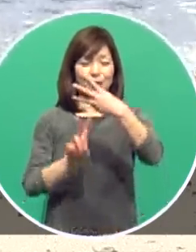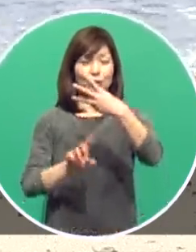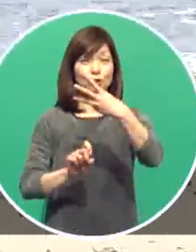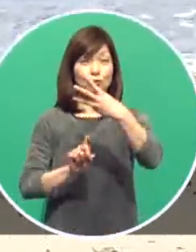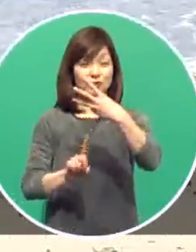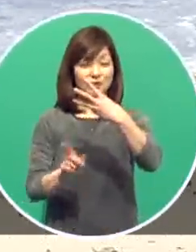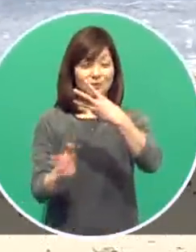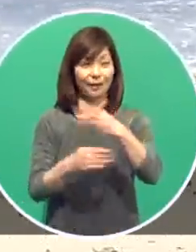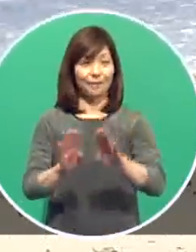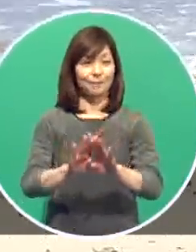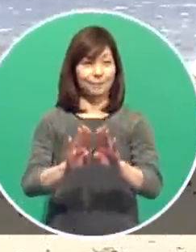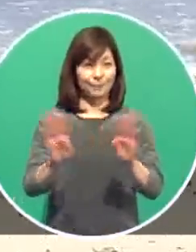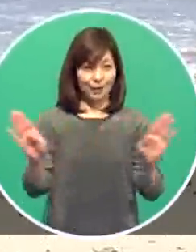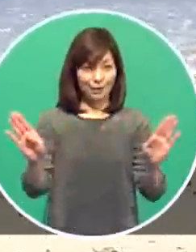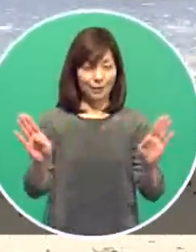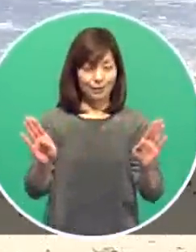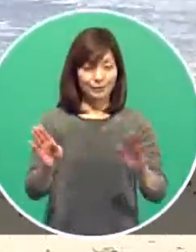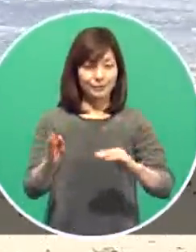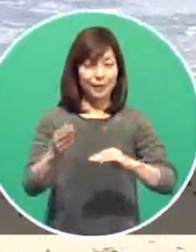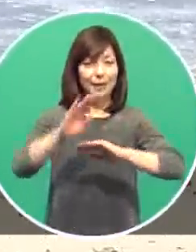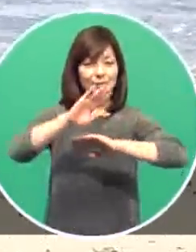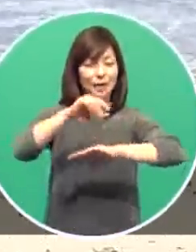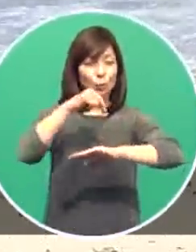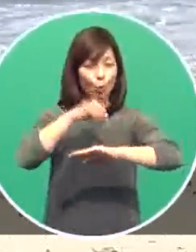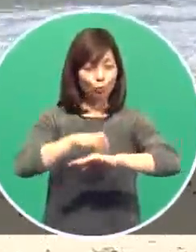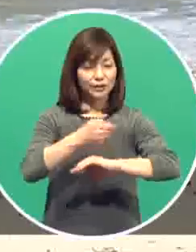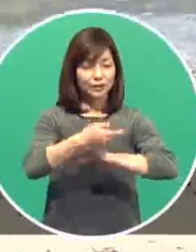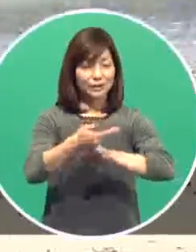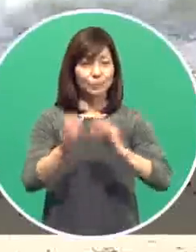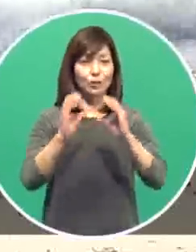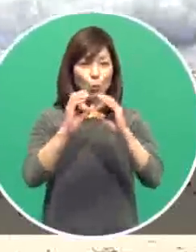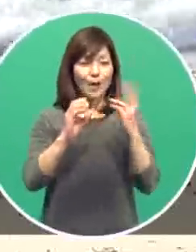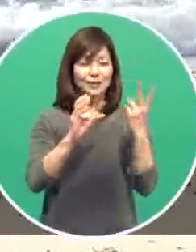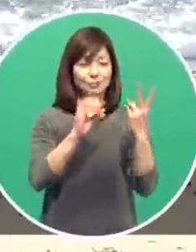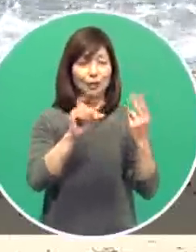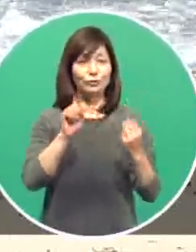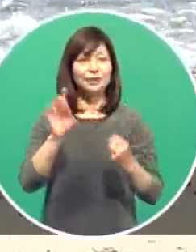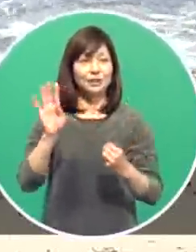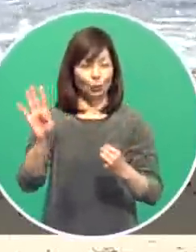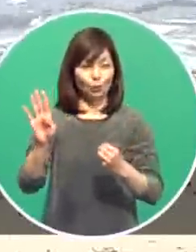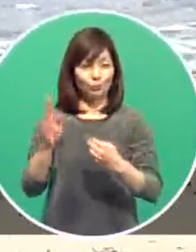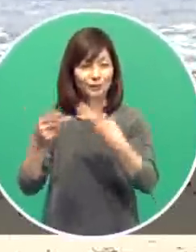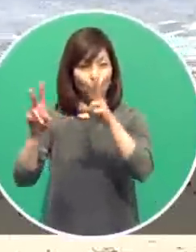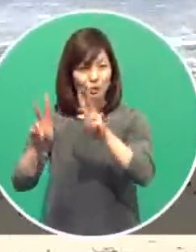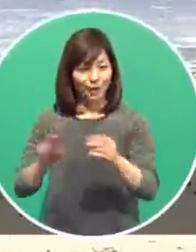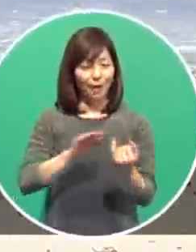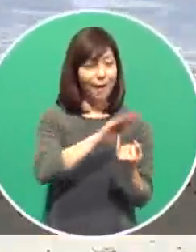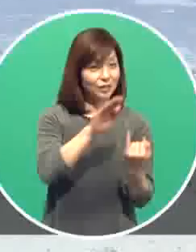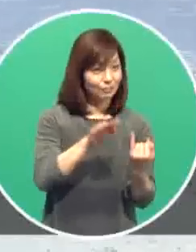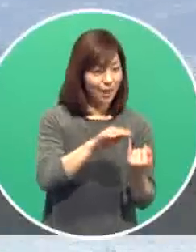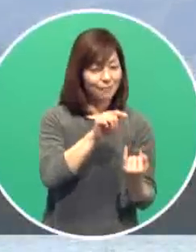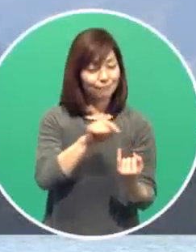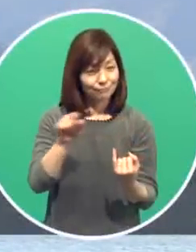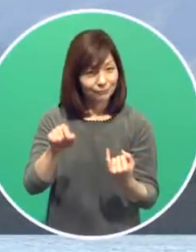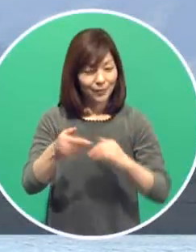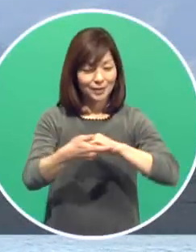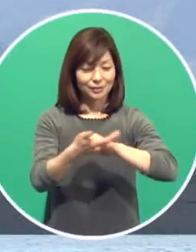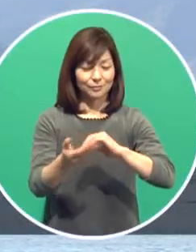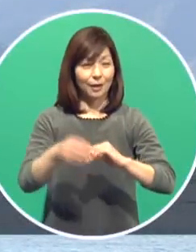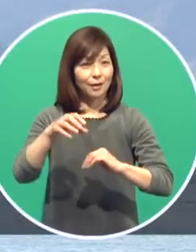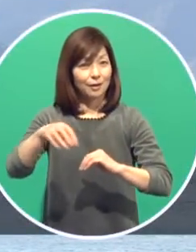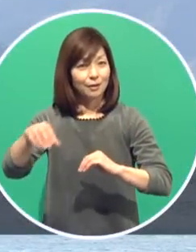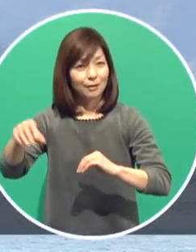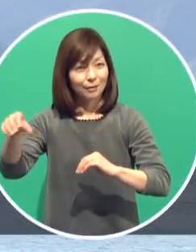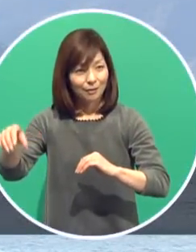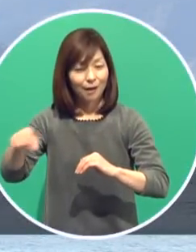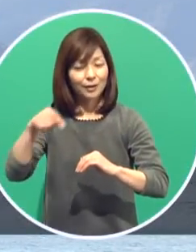3月21日に開幕する瀬戸内しまの輪2014。広島、愛媛両県の瀬戸内海島嶼部